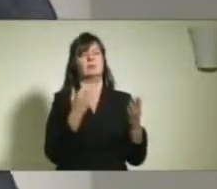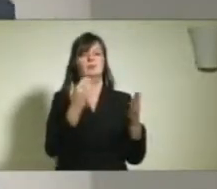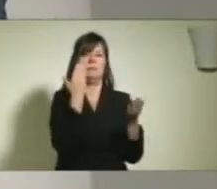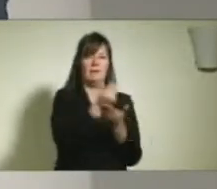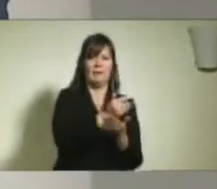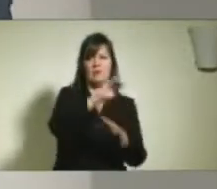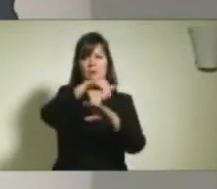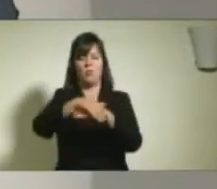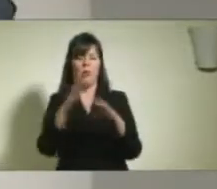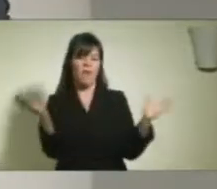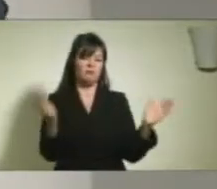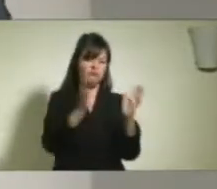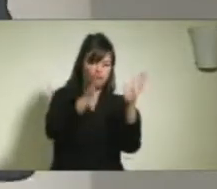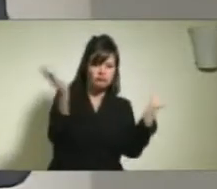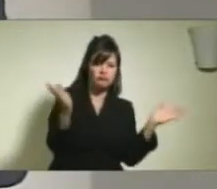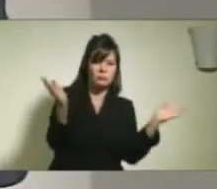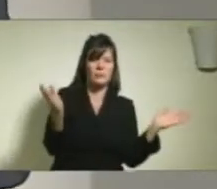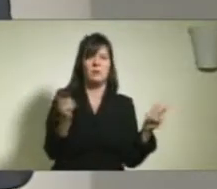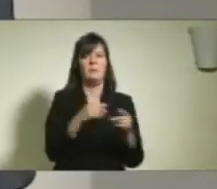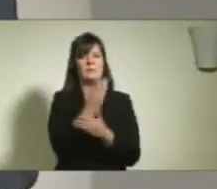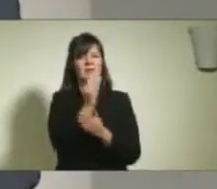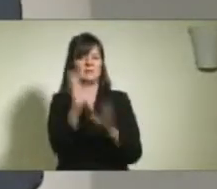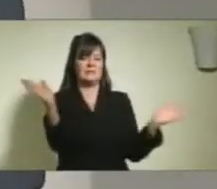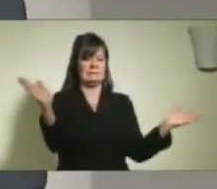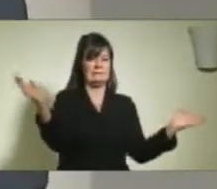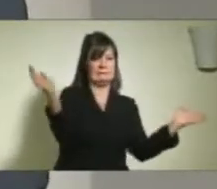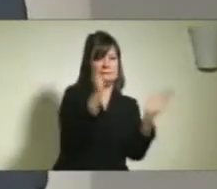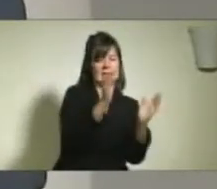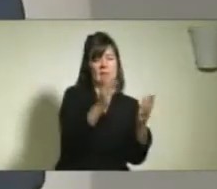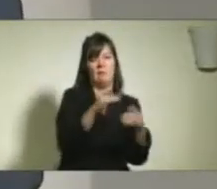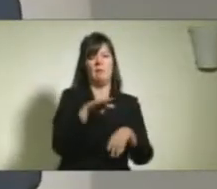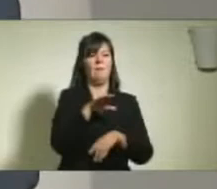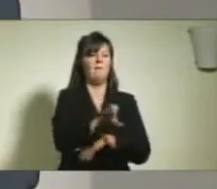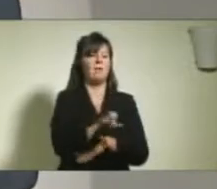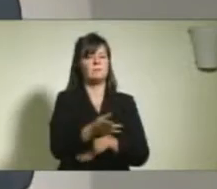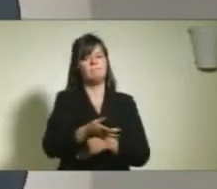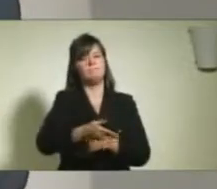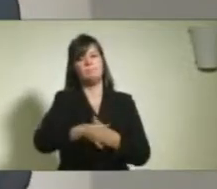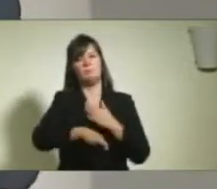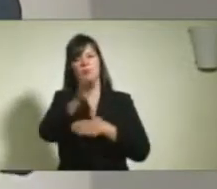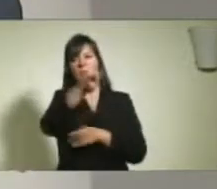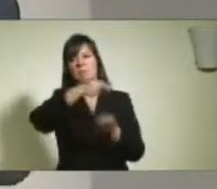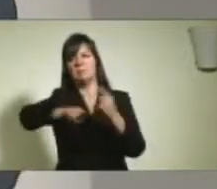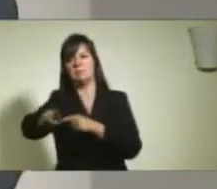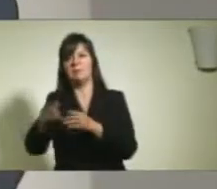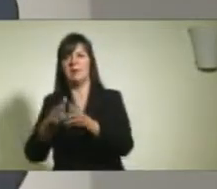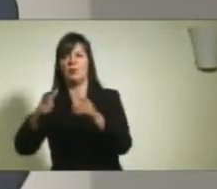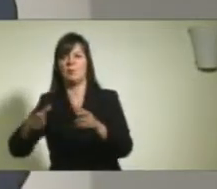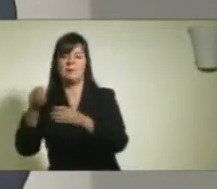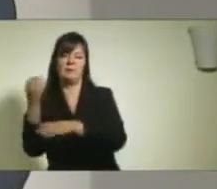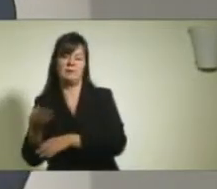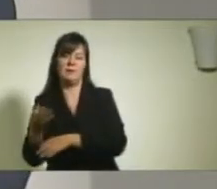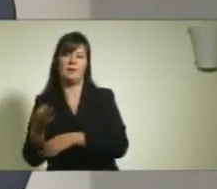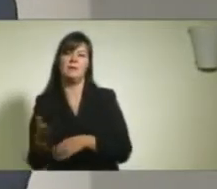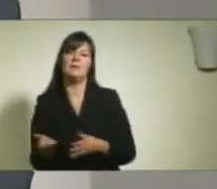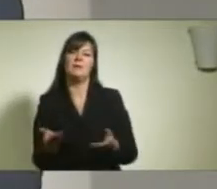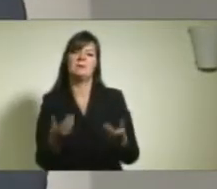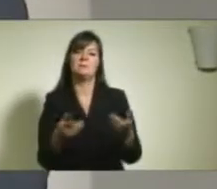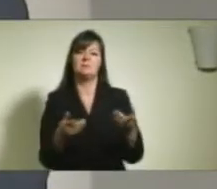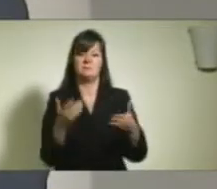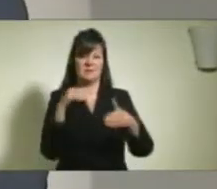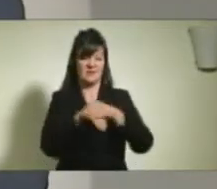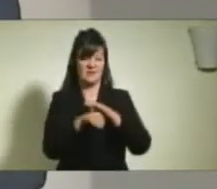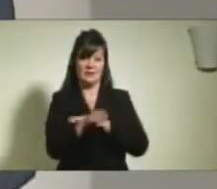Donc, raccourcir les heures pour forcer d'aller dans les entreprises du secteur privé. Et les services bancaires